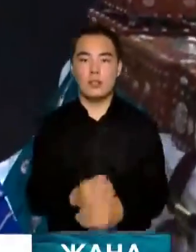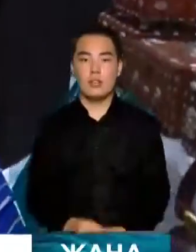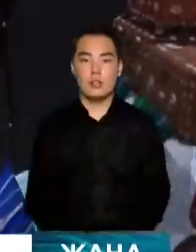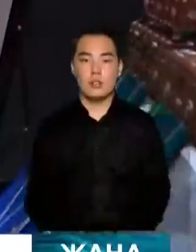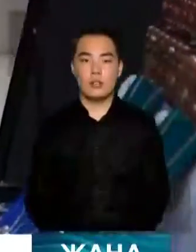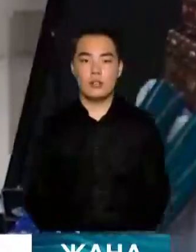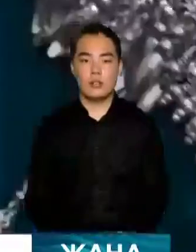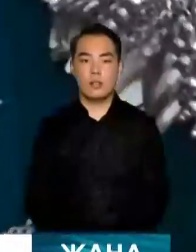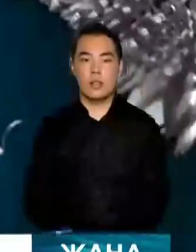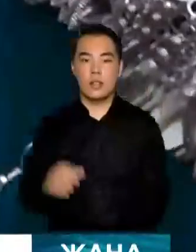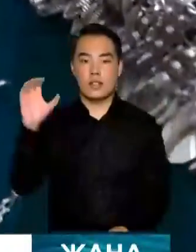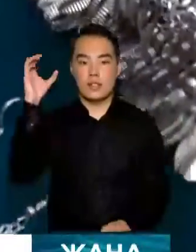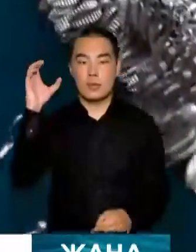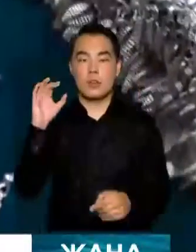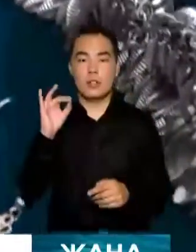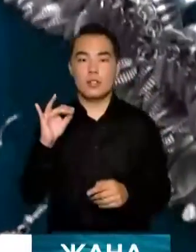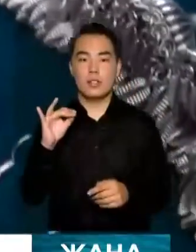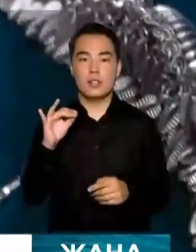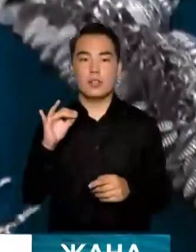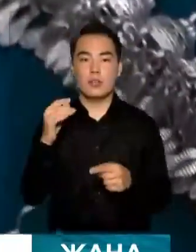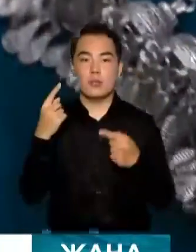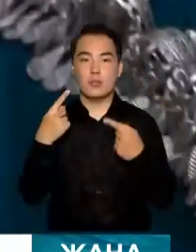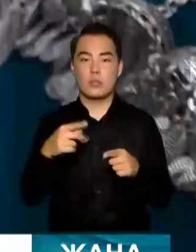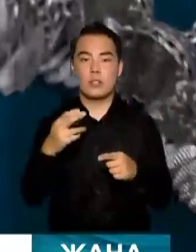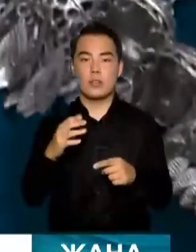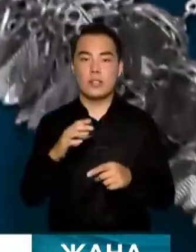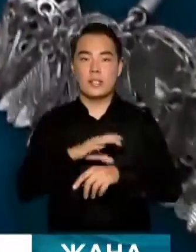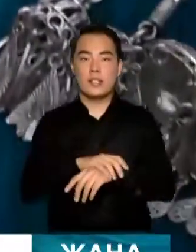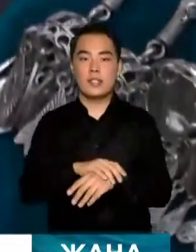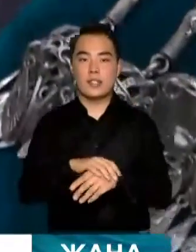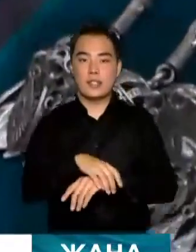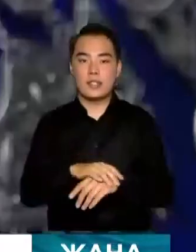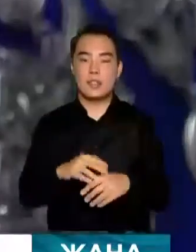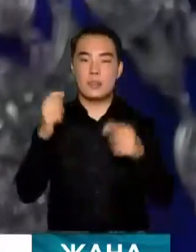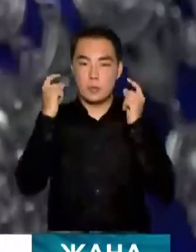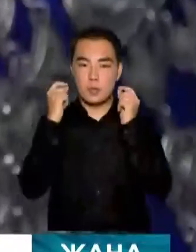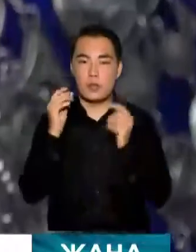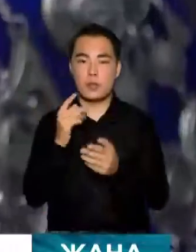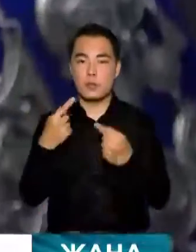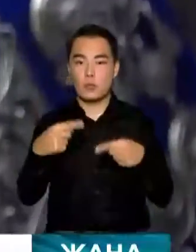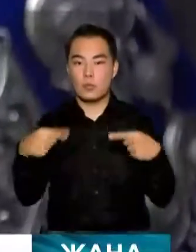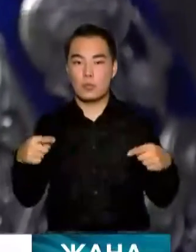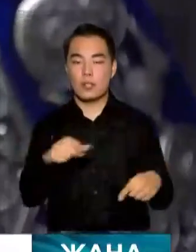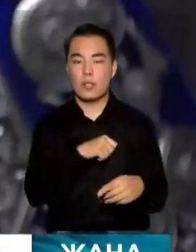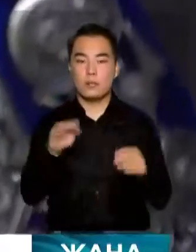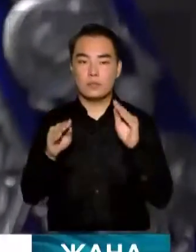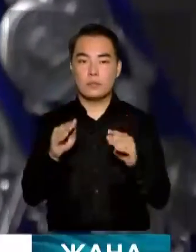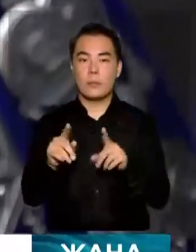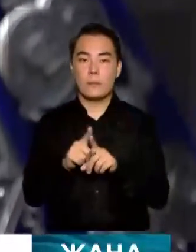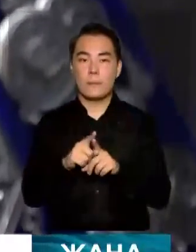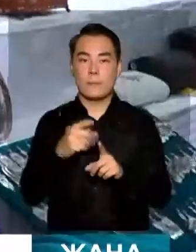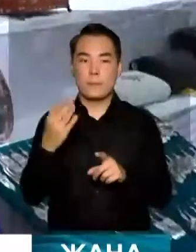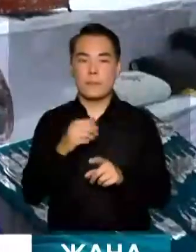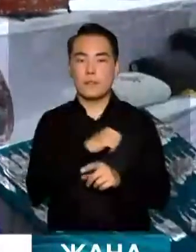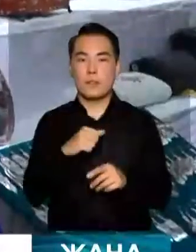металдан жасалған әшекей әкелді. Рыскелді Мұсаев 45 жылдан бері зергерлікті жанына серік еткен. Бұйымдарын ұлттық нақышта